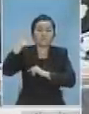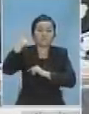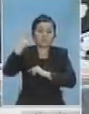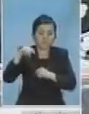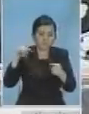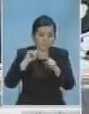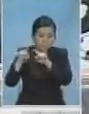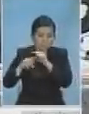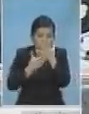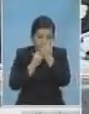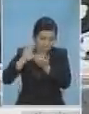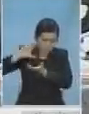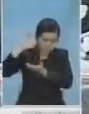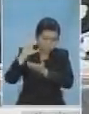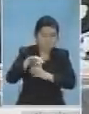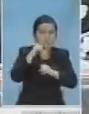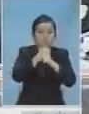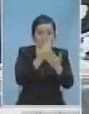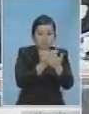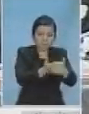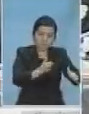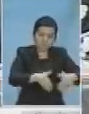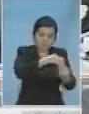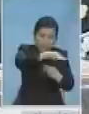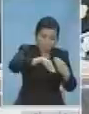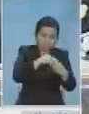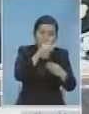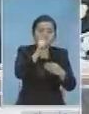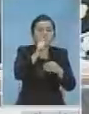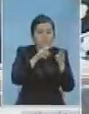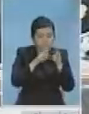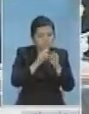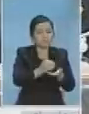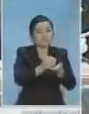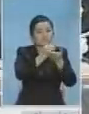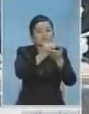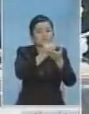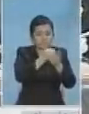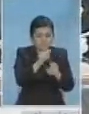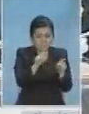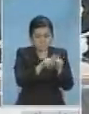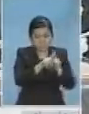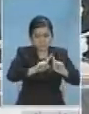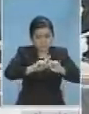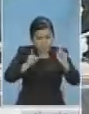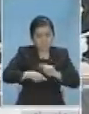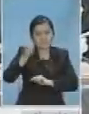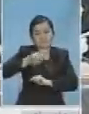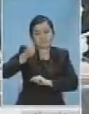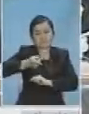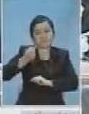ความเชื่อมั่นแล้วก็ลงทุนแล้วก็สร้างรายได้ให้กับประเทศอันนั้นเป็นตรรกะด้านหนึ่งครับแต่ในอีกด้านหนึ่งของความเป็นจริงครับท่านประธาน